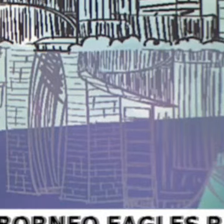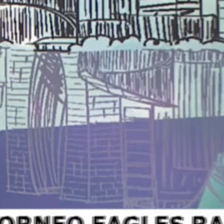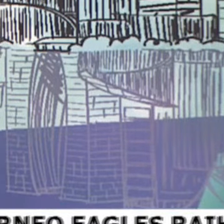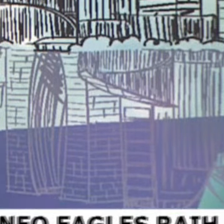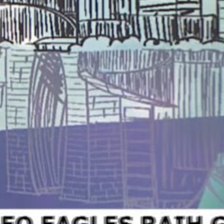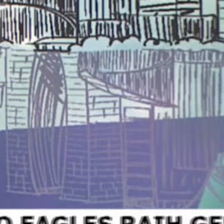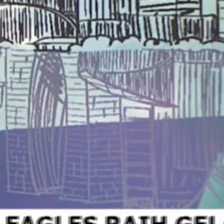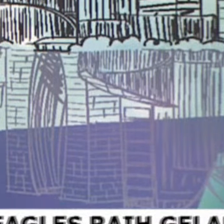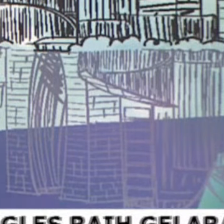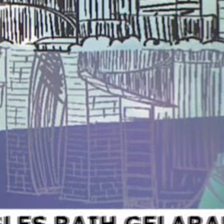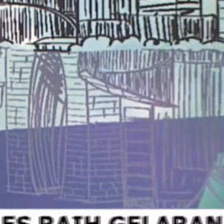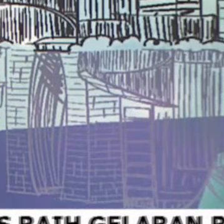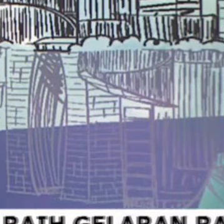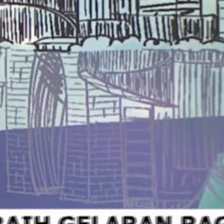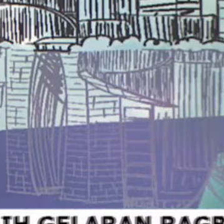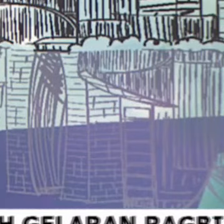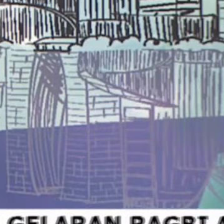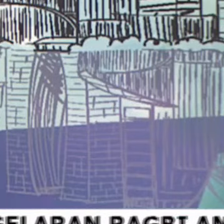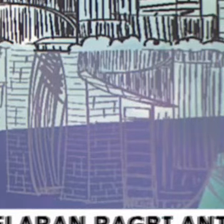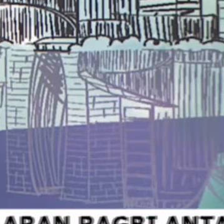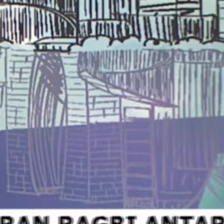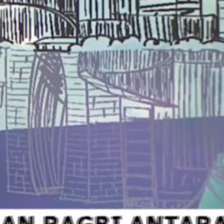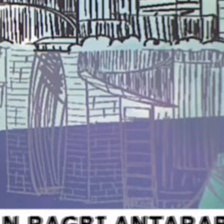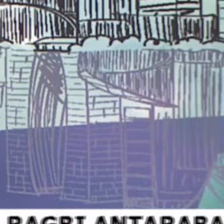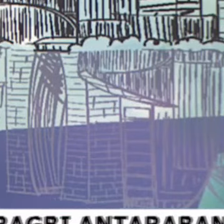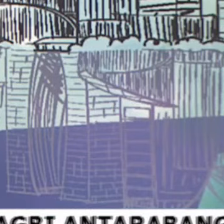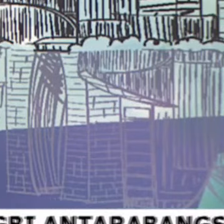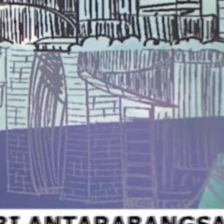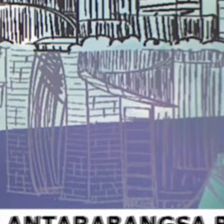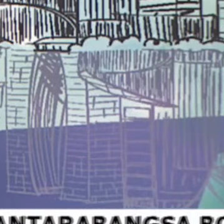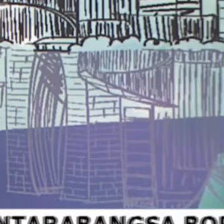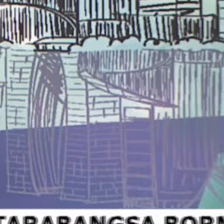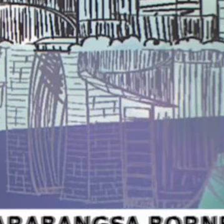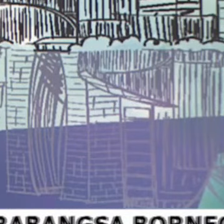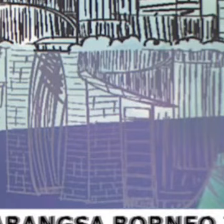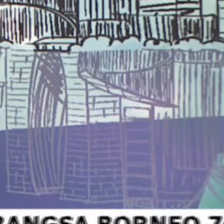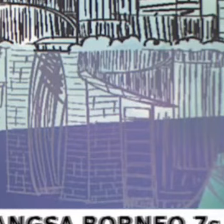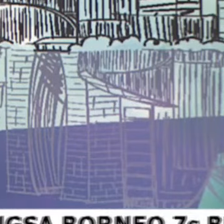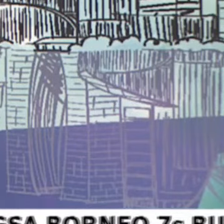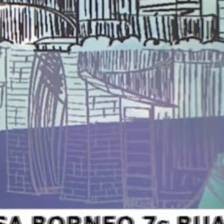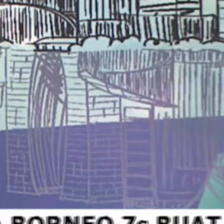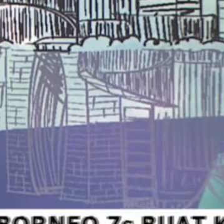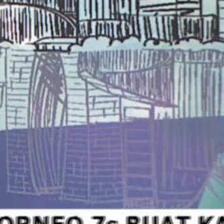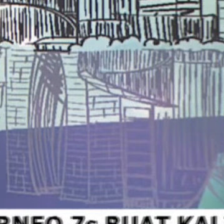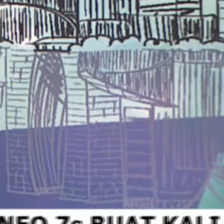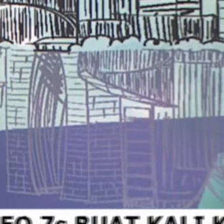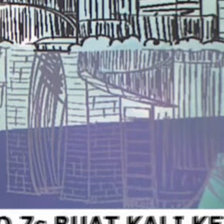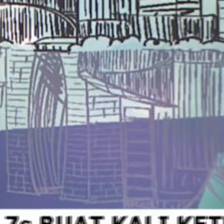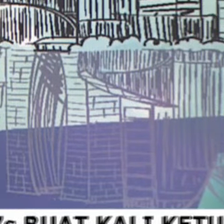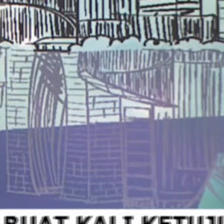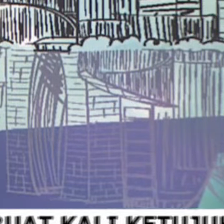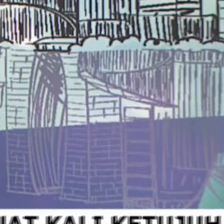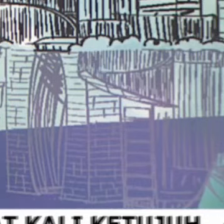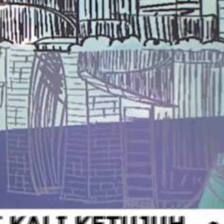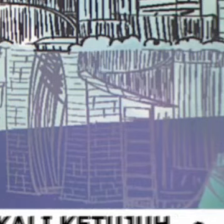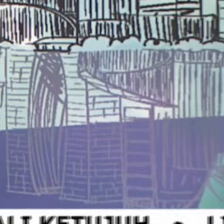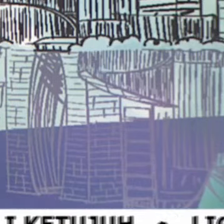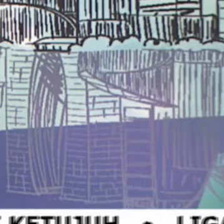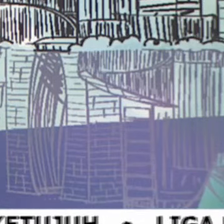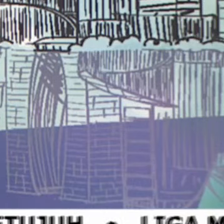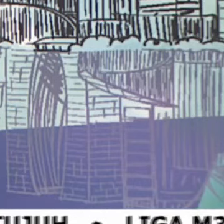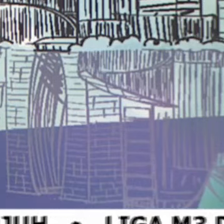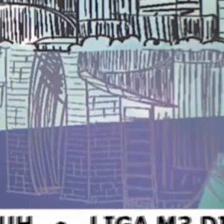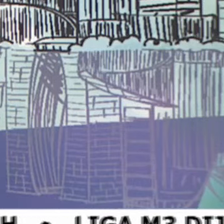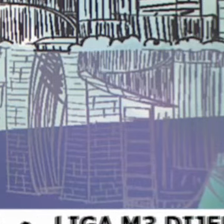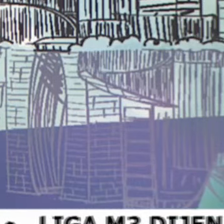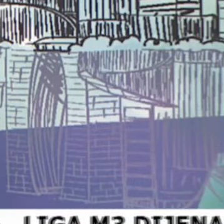oleh ahli parlimen Ipoh Timur di mana beliau menyatakan kebimbangan tentang peruntukan yang tidak boleh dibawa